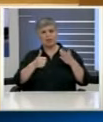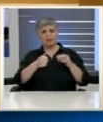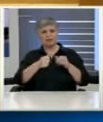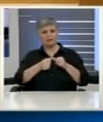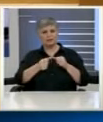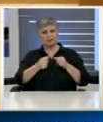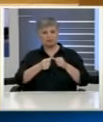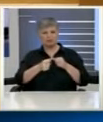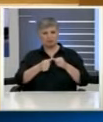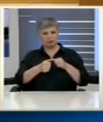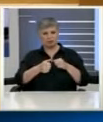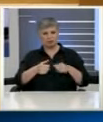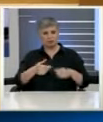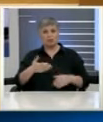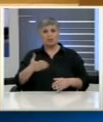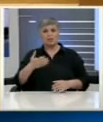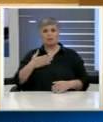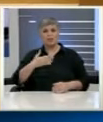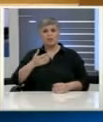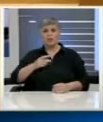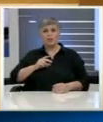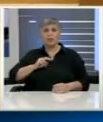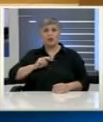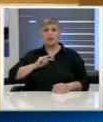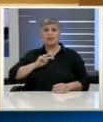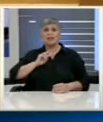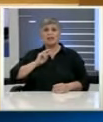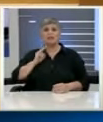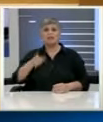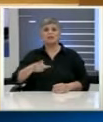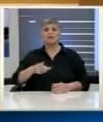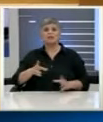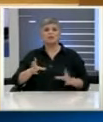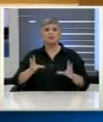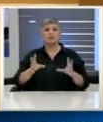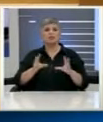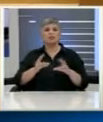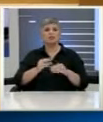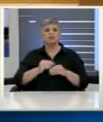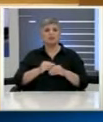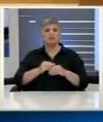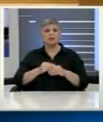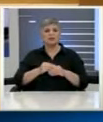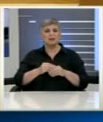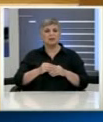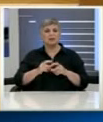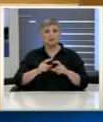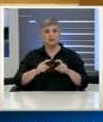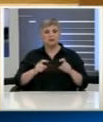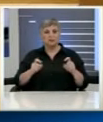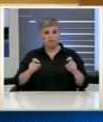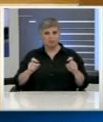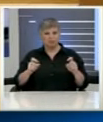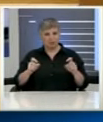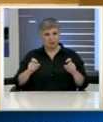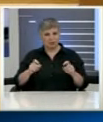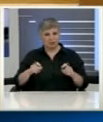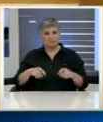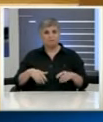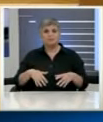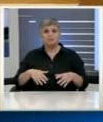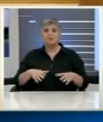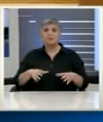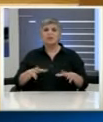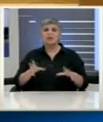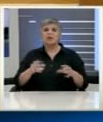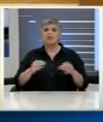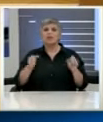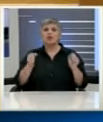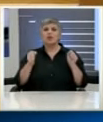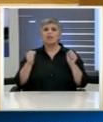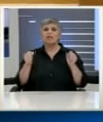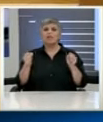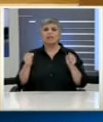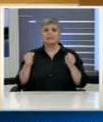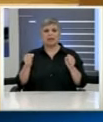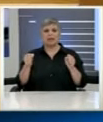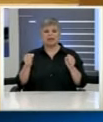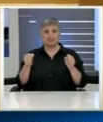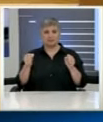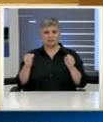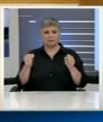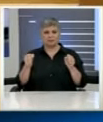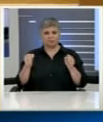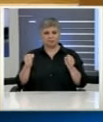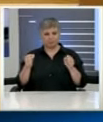κουραστεί να το ακούω σστο ζήτημα της πρόσβασης των ανασφάλιστων στην υγεία εξακολουθείτε